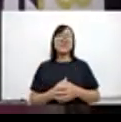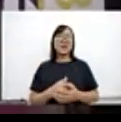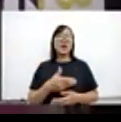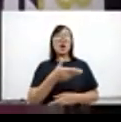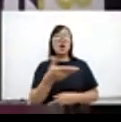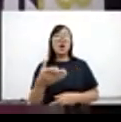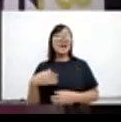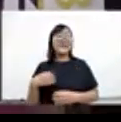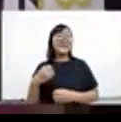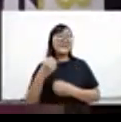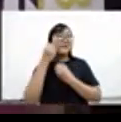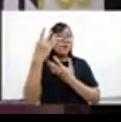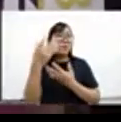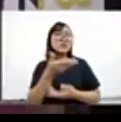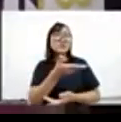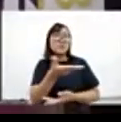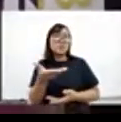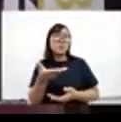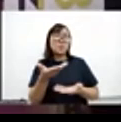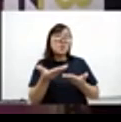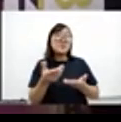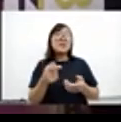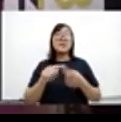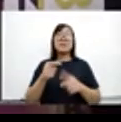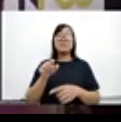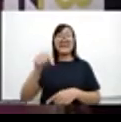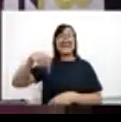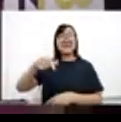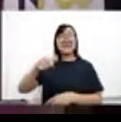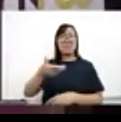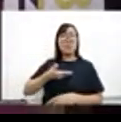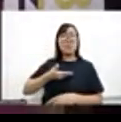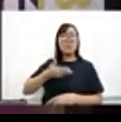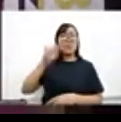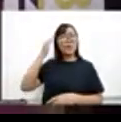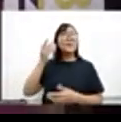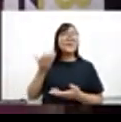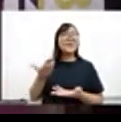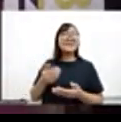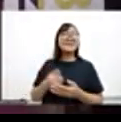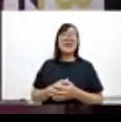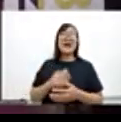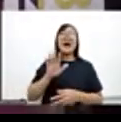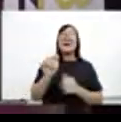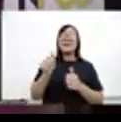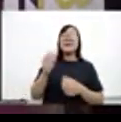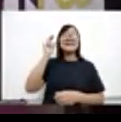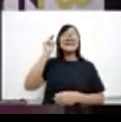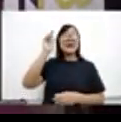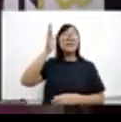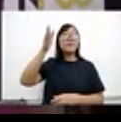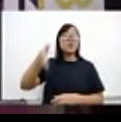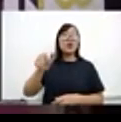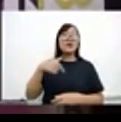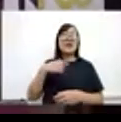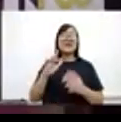kita sering juga ke jaringan ini teman-teman mungkin yang hadir di sini pengen tahu juga dong eh rencananya besok streaming Hai online streaming